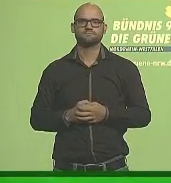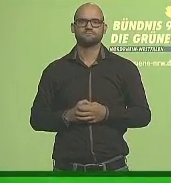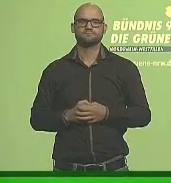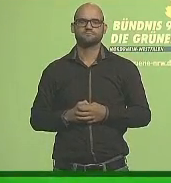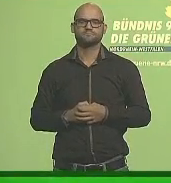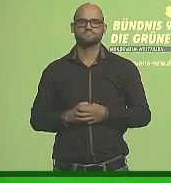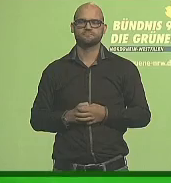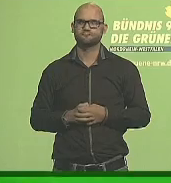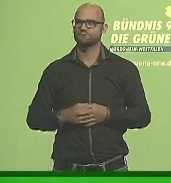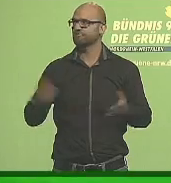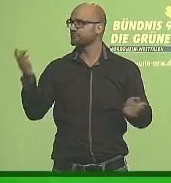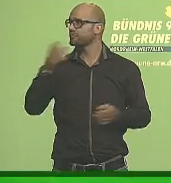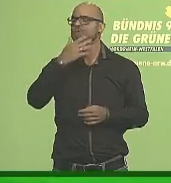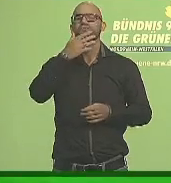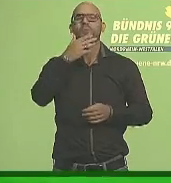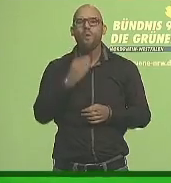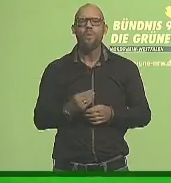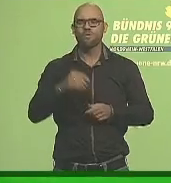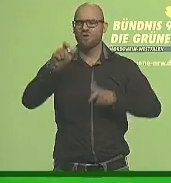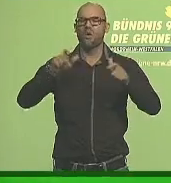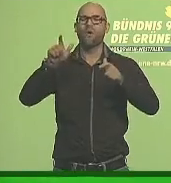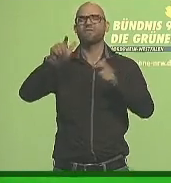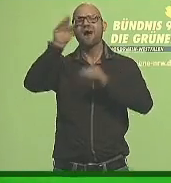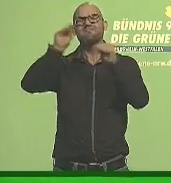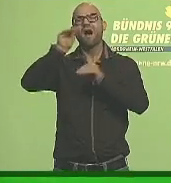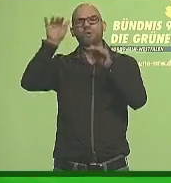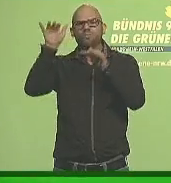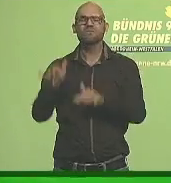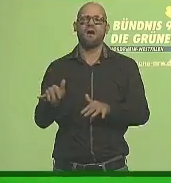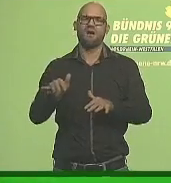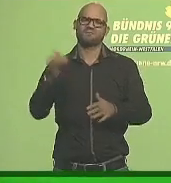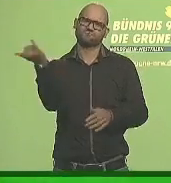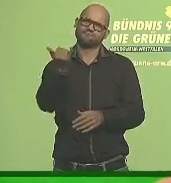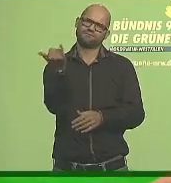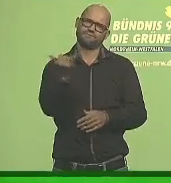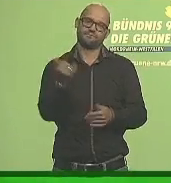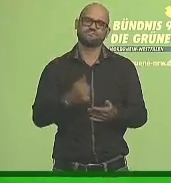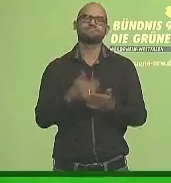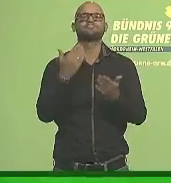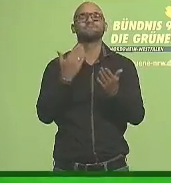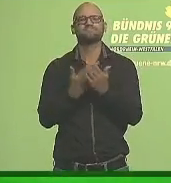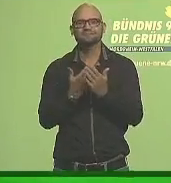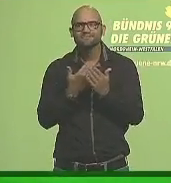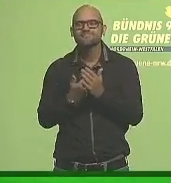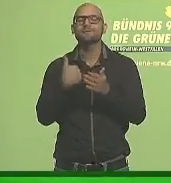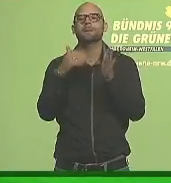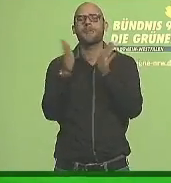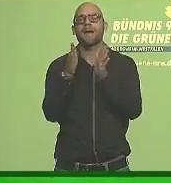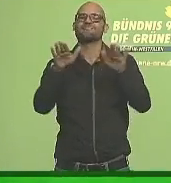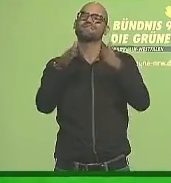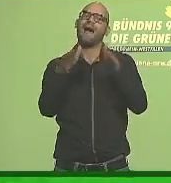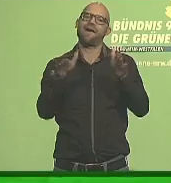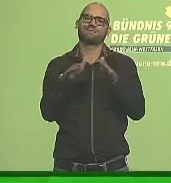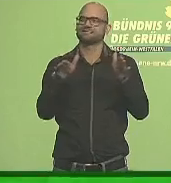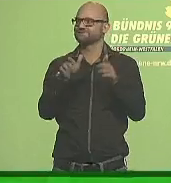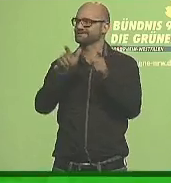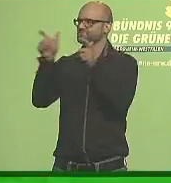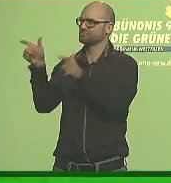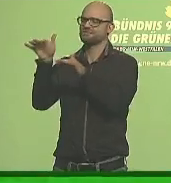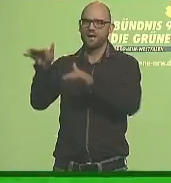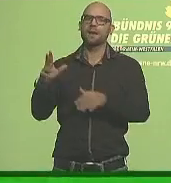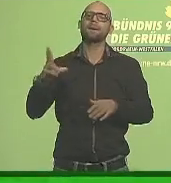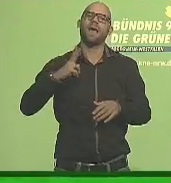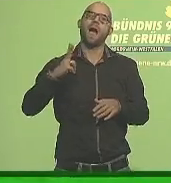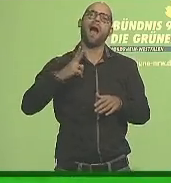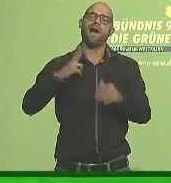Es ist gut, wenn man so erfahrene Leute hat, die das sehr gut machen. Deswegen haben wir euch auch noch ein kleines Weihnachtspräsent mitgebracht. Das bekommt